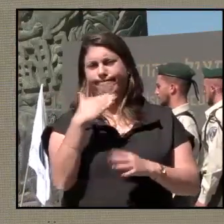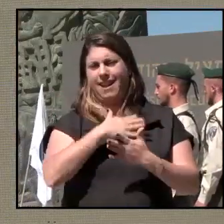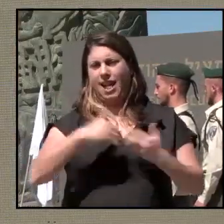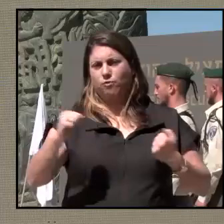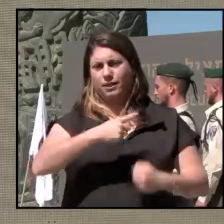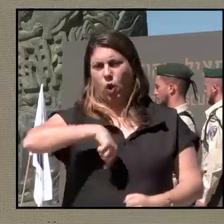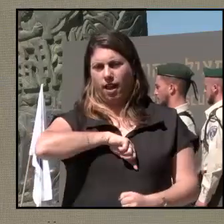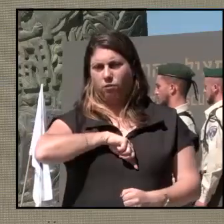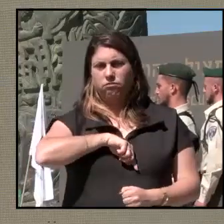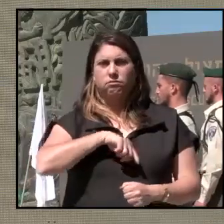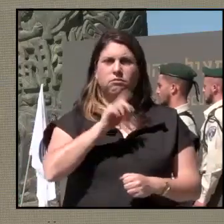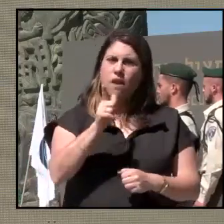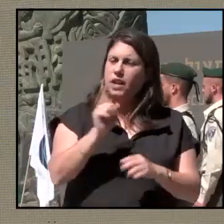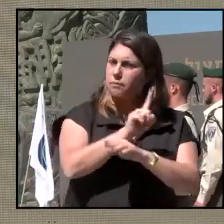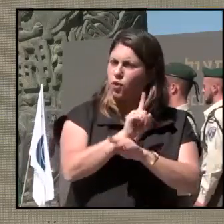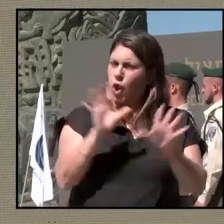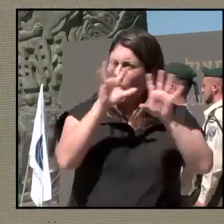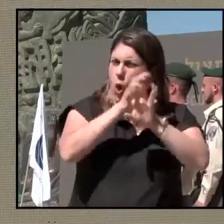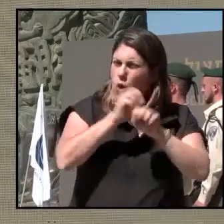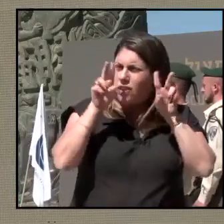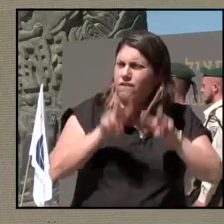אבל בזמנים של חושך גדול